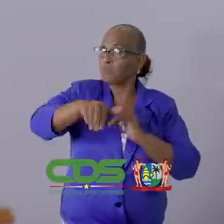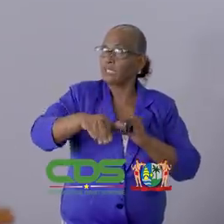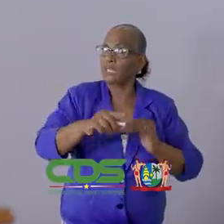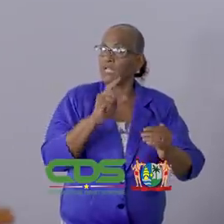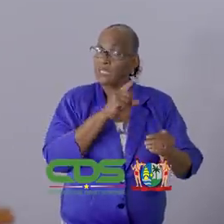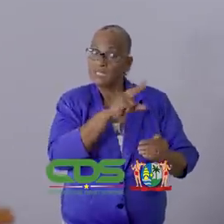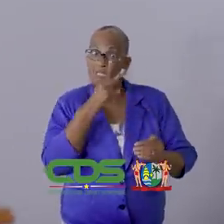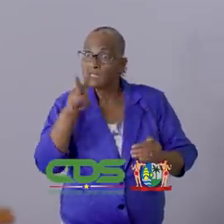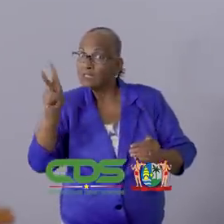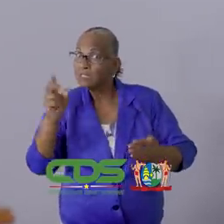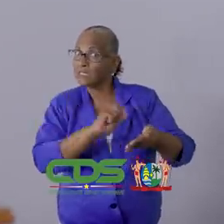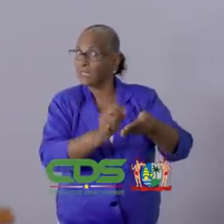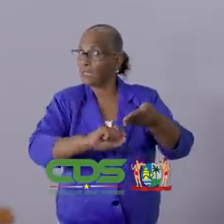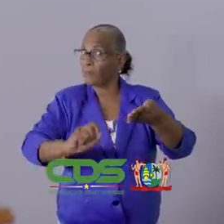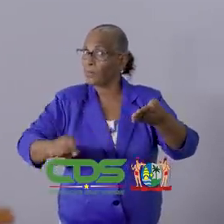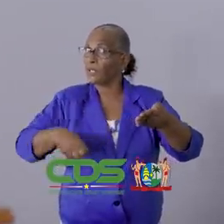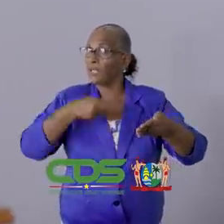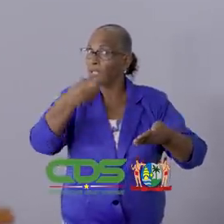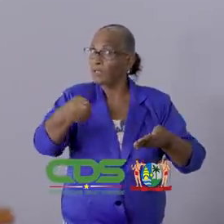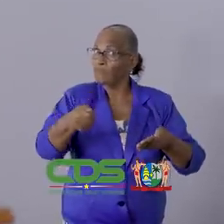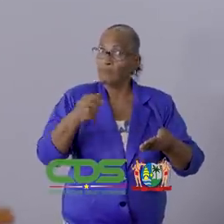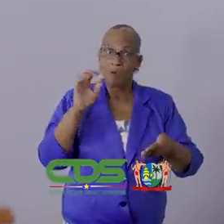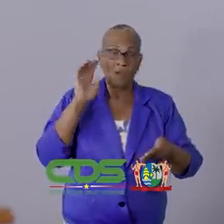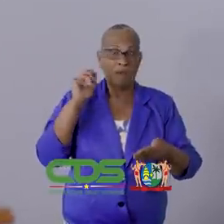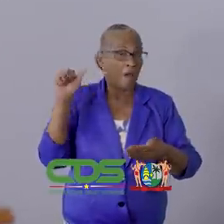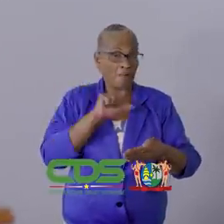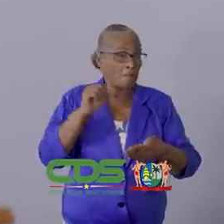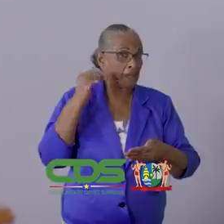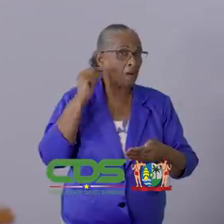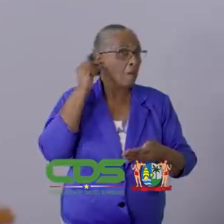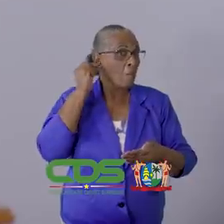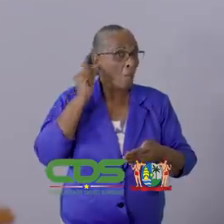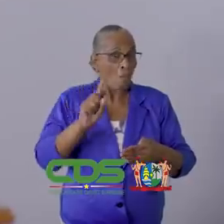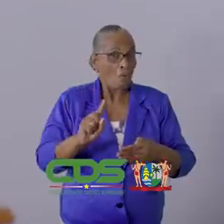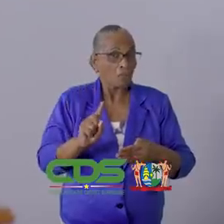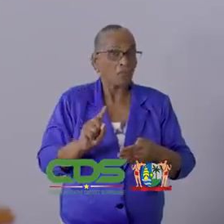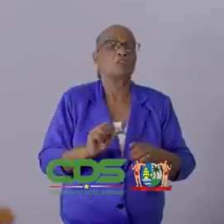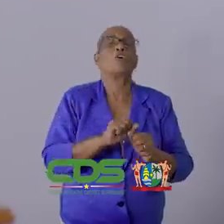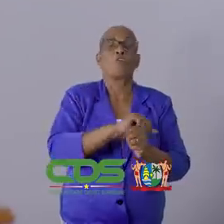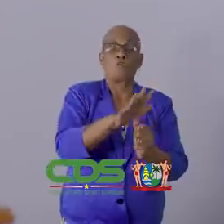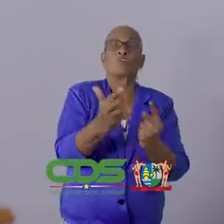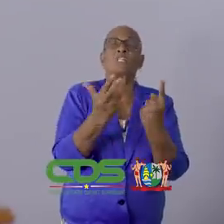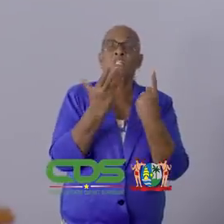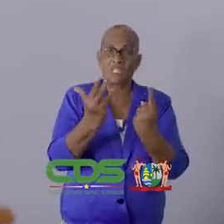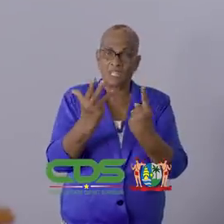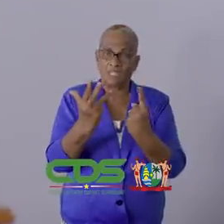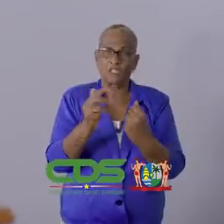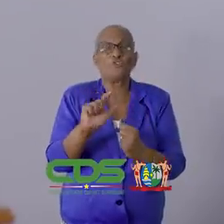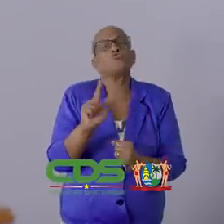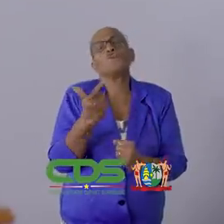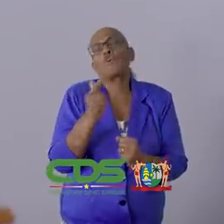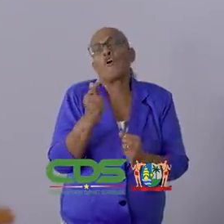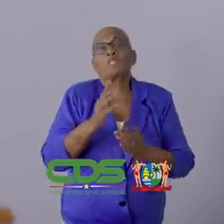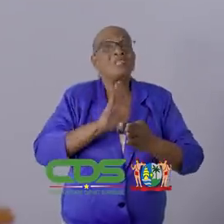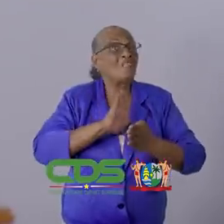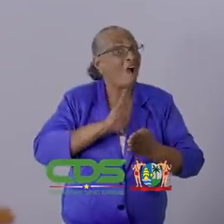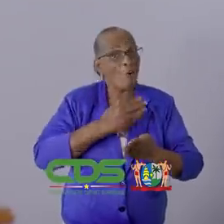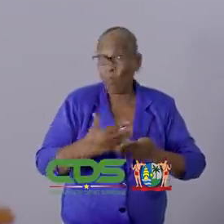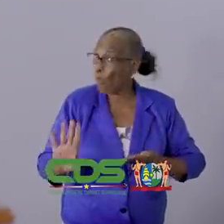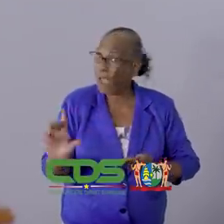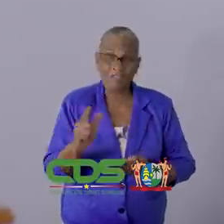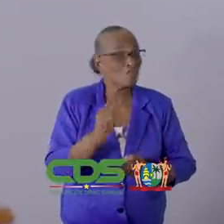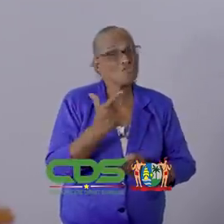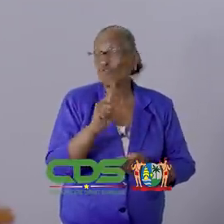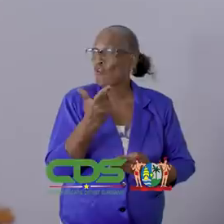te rapporteren. Ja, u zult de sociale controle moeten uitoefenen. COVID-19 is nog niet